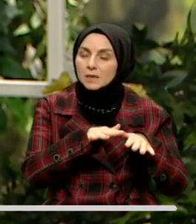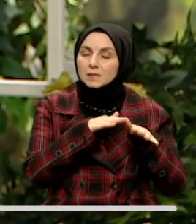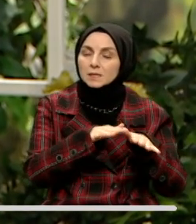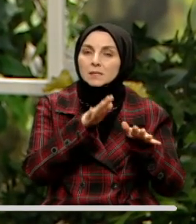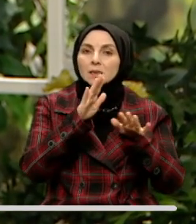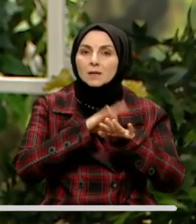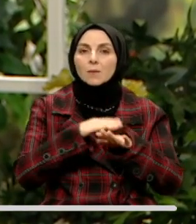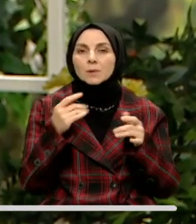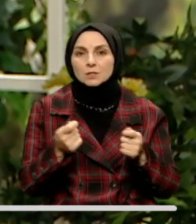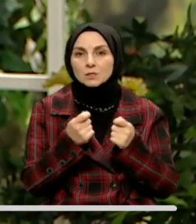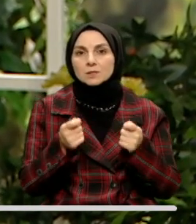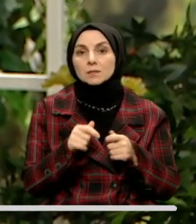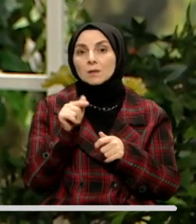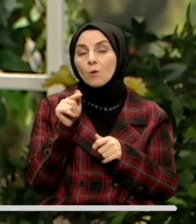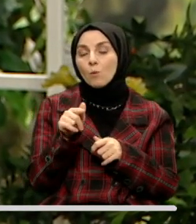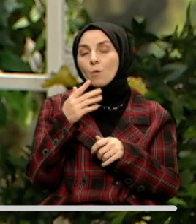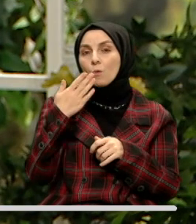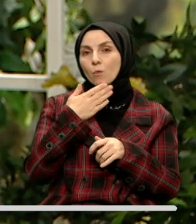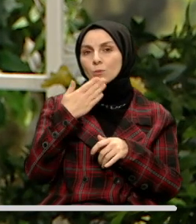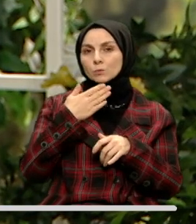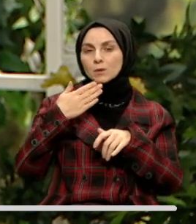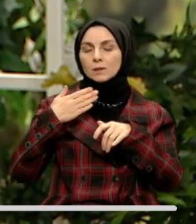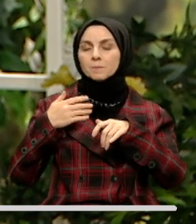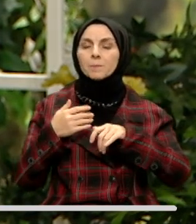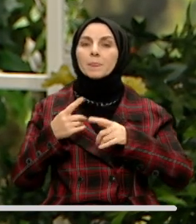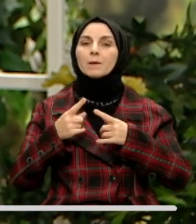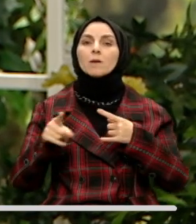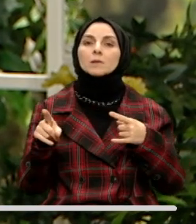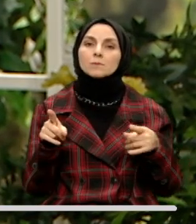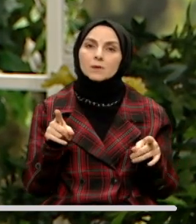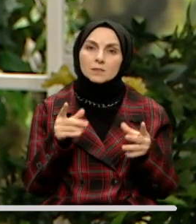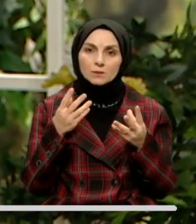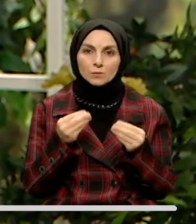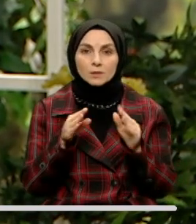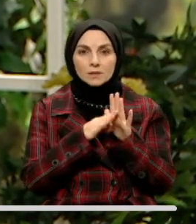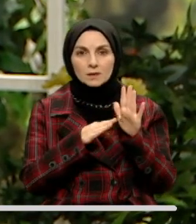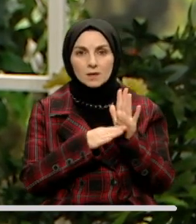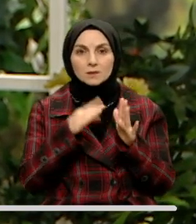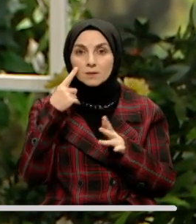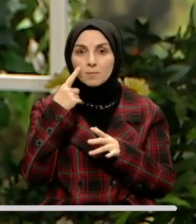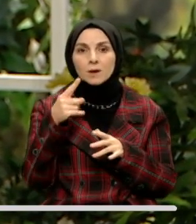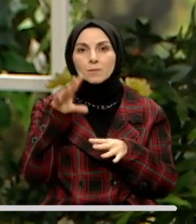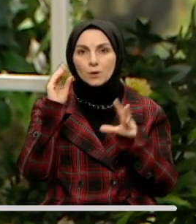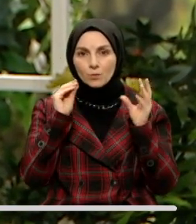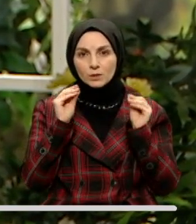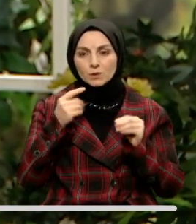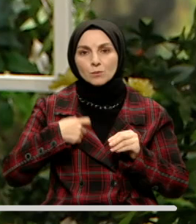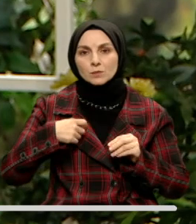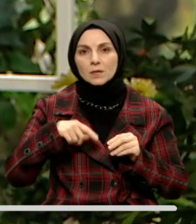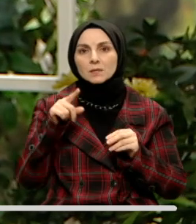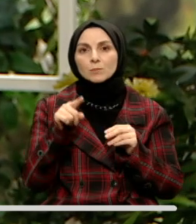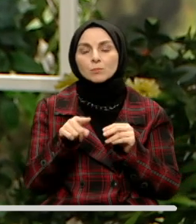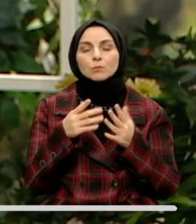çalışmalar yapmaya çalışsa da okulda farklı açılardan hayata bakabilmeyi sağlıyor. Özellikle bu el